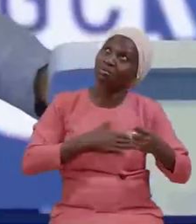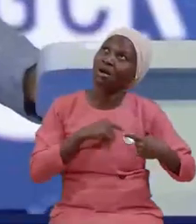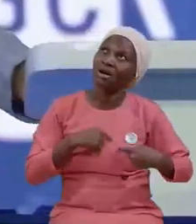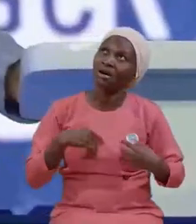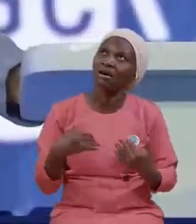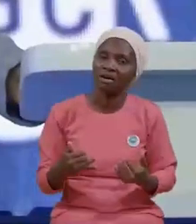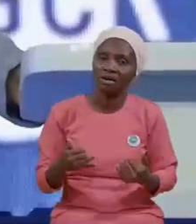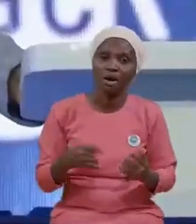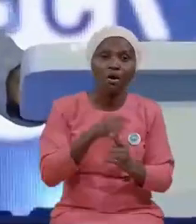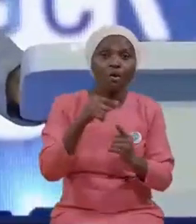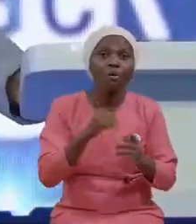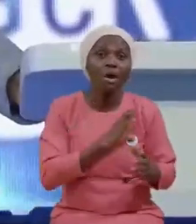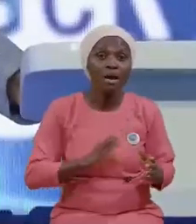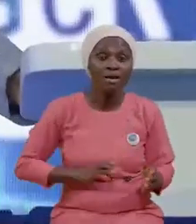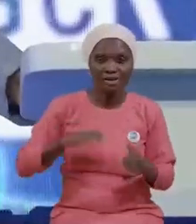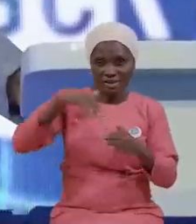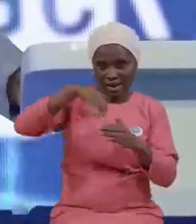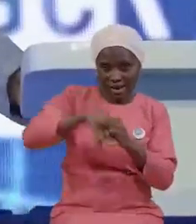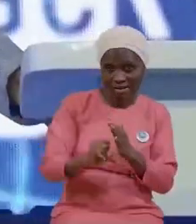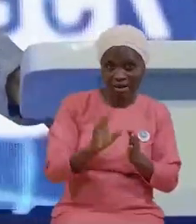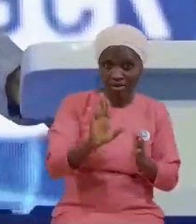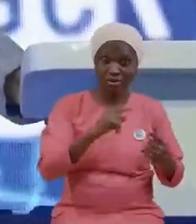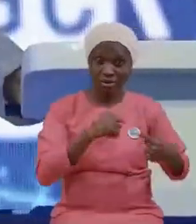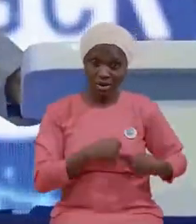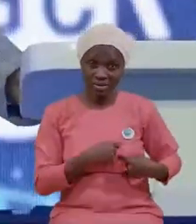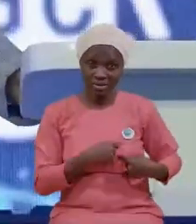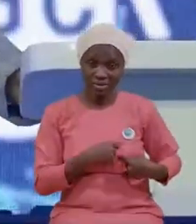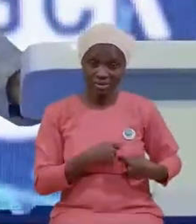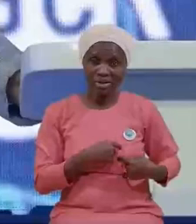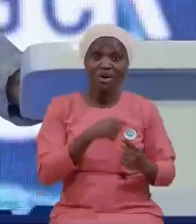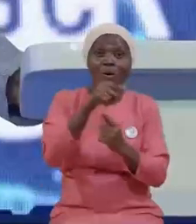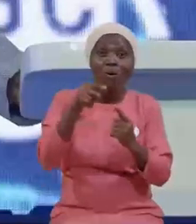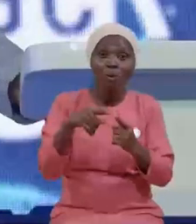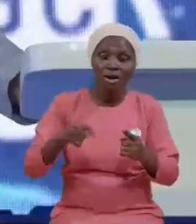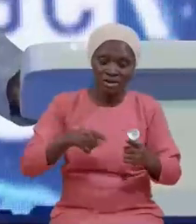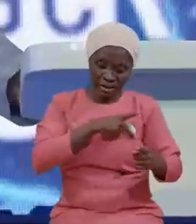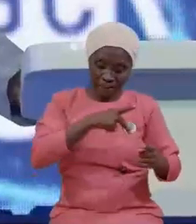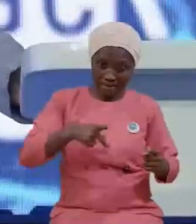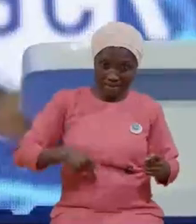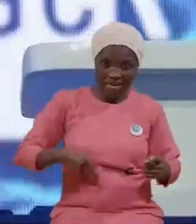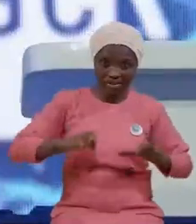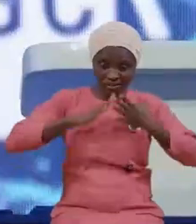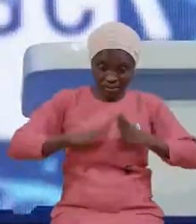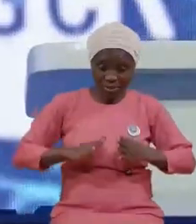Quand Christ entre dans ton cœur, quand le Prince de paix entre dans ton cœur,